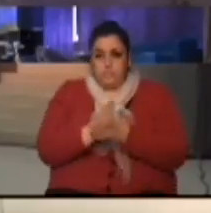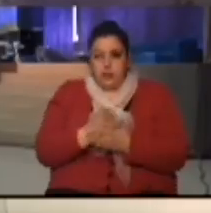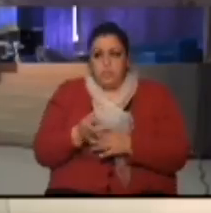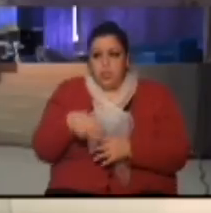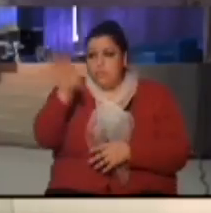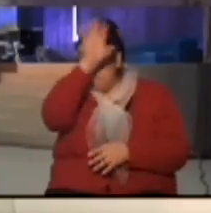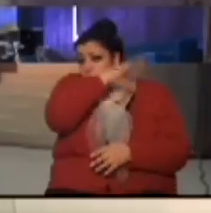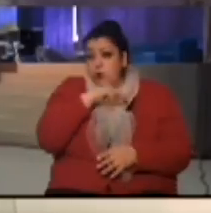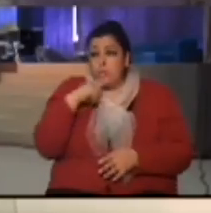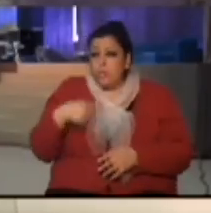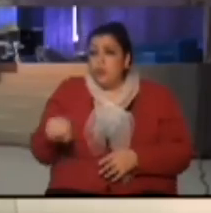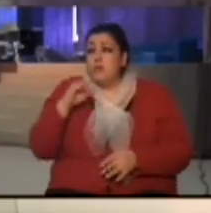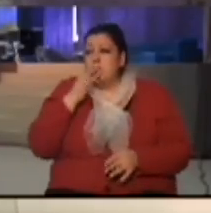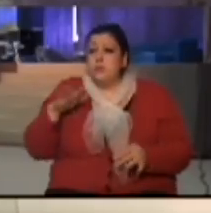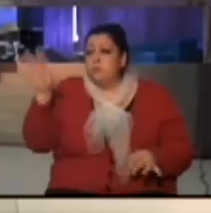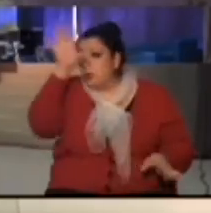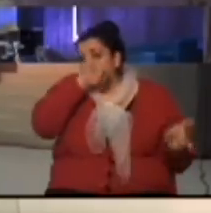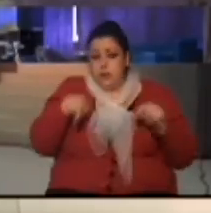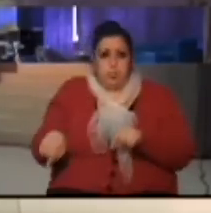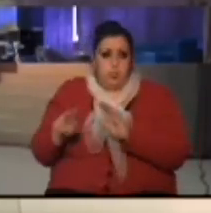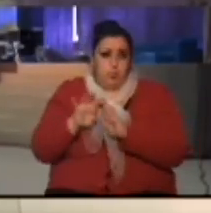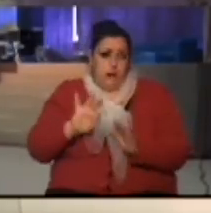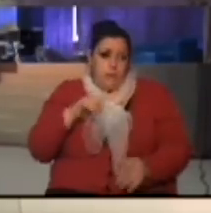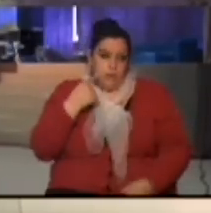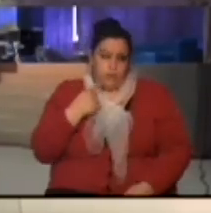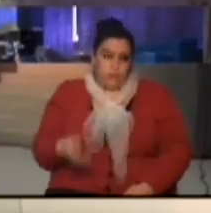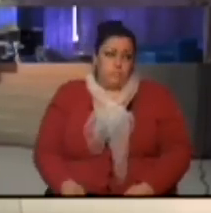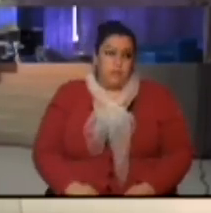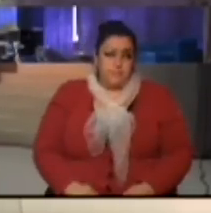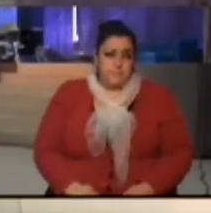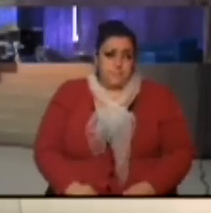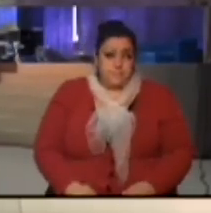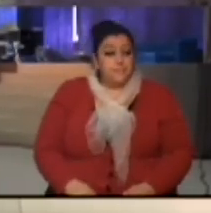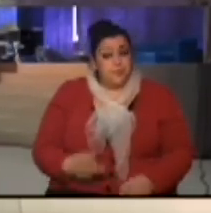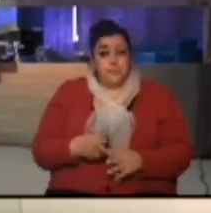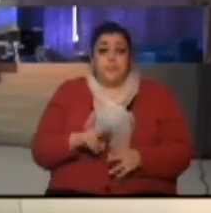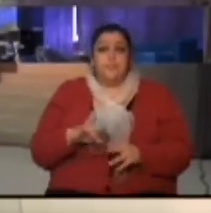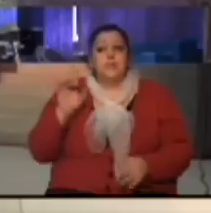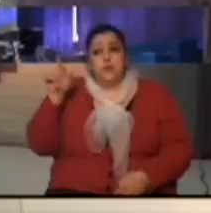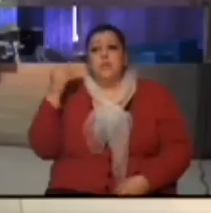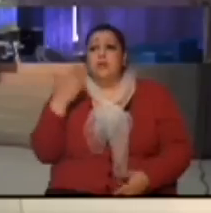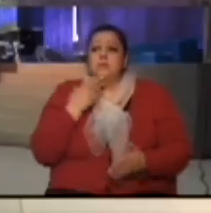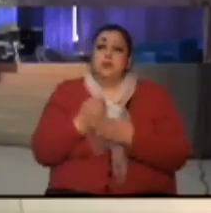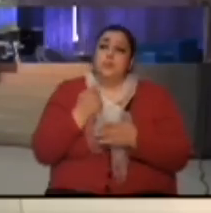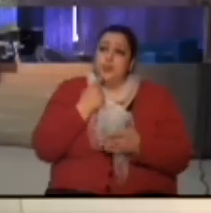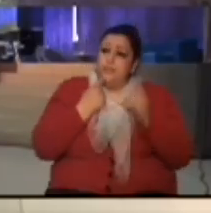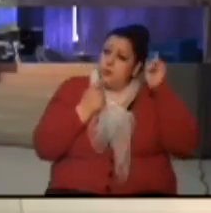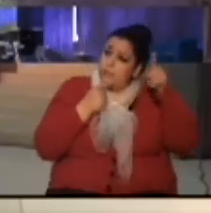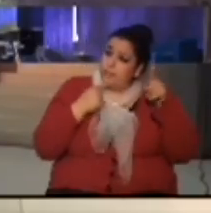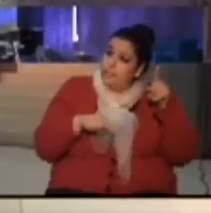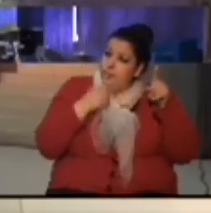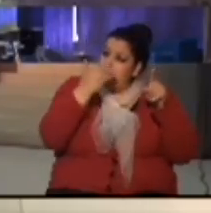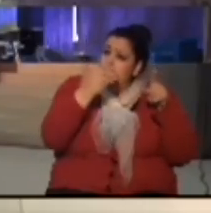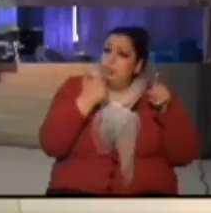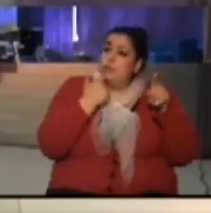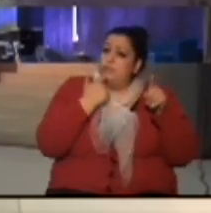ժամանակ, երբ որ Աստված քեզ կառաջնորդի, որովհետեւ այնտեղ էլ իր դժվարությունները կա, ու